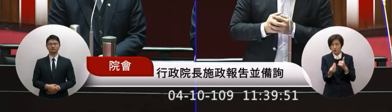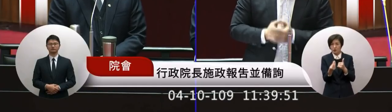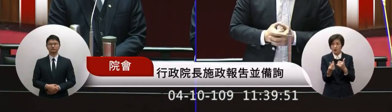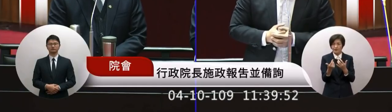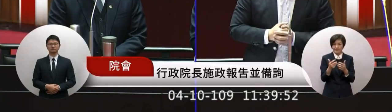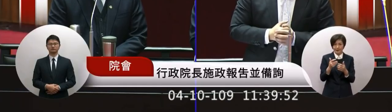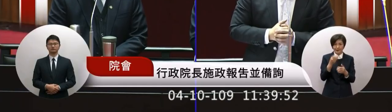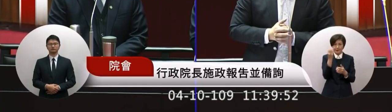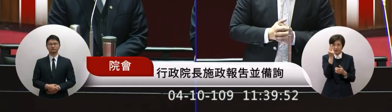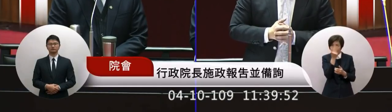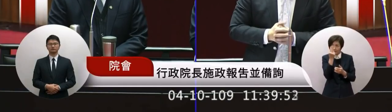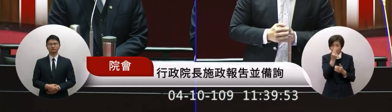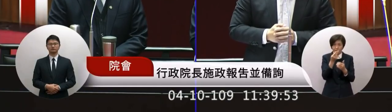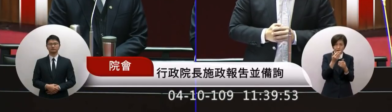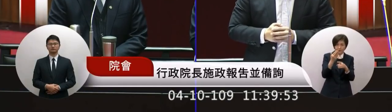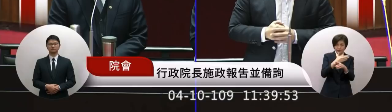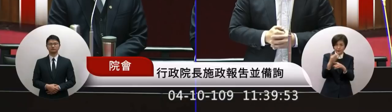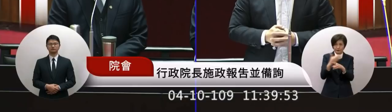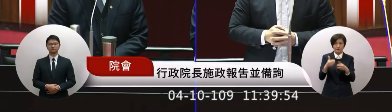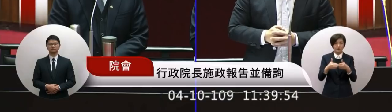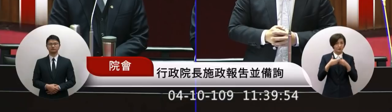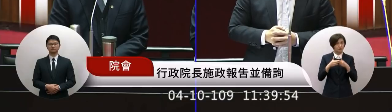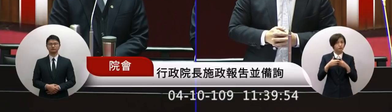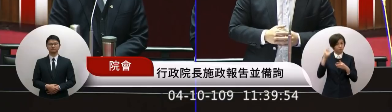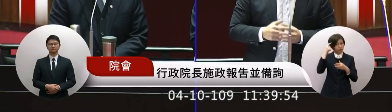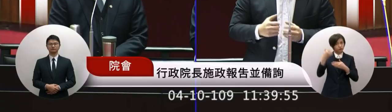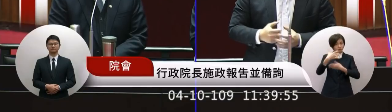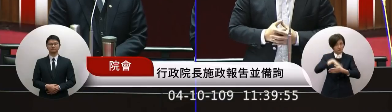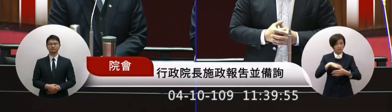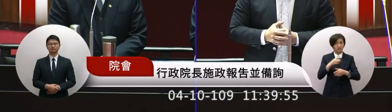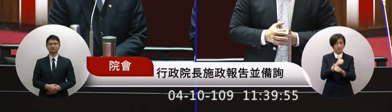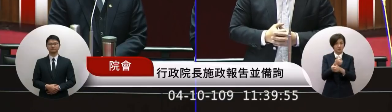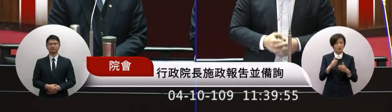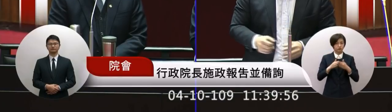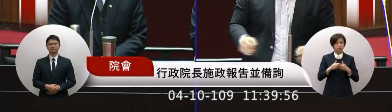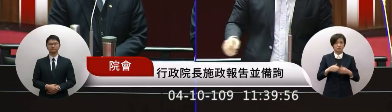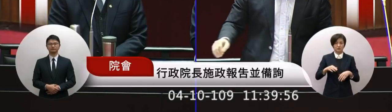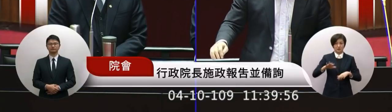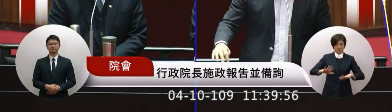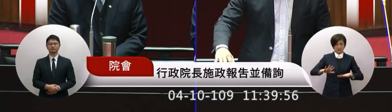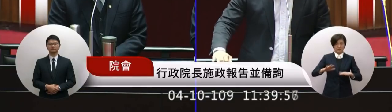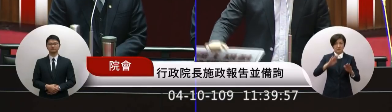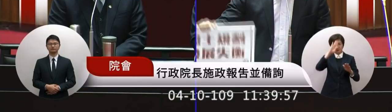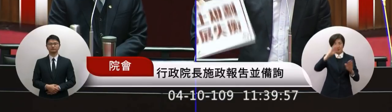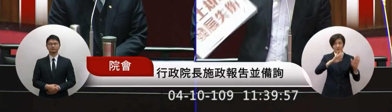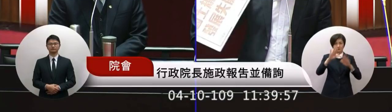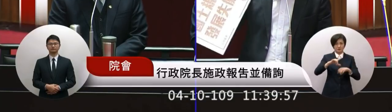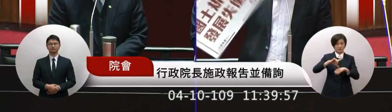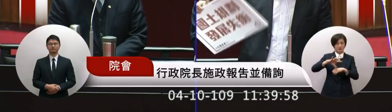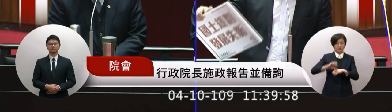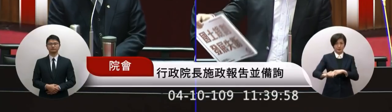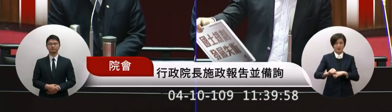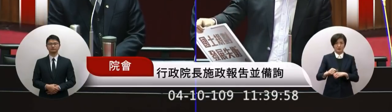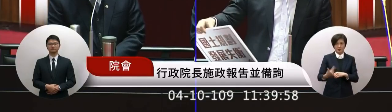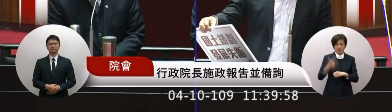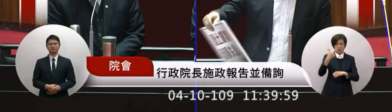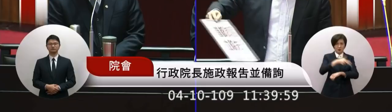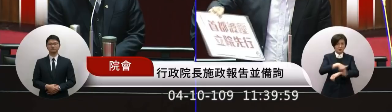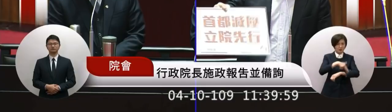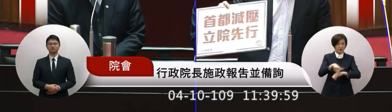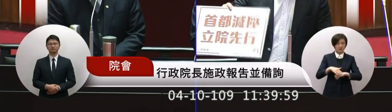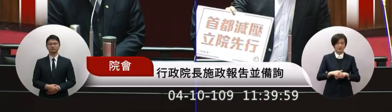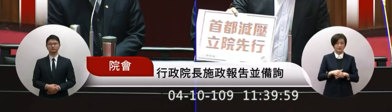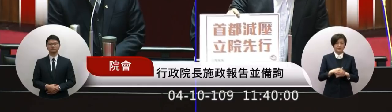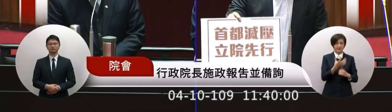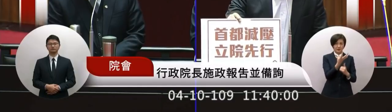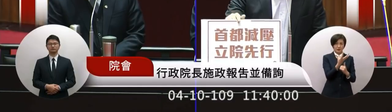的立场顶端，咱是毋是有可能利用这道的机会来检讨看卖？哦，这个首都减压立